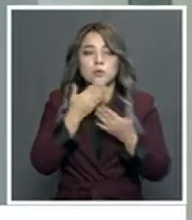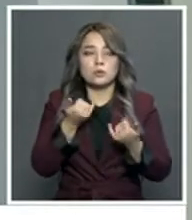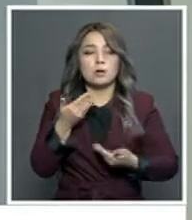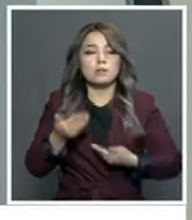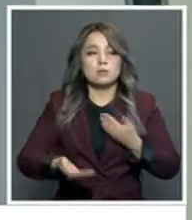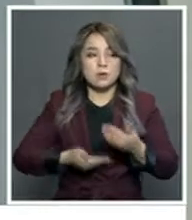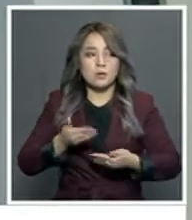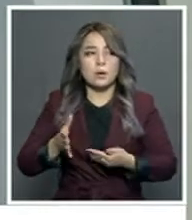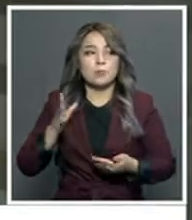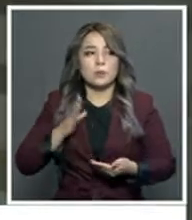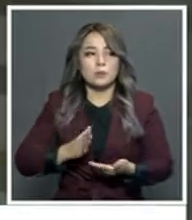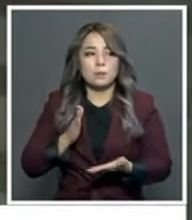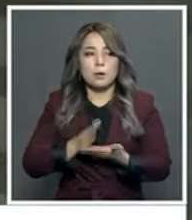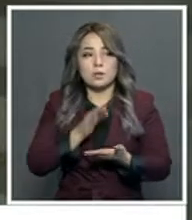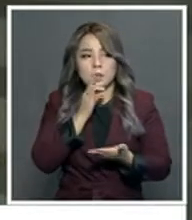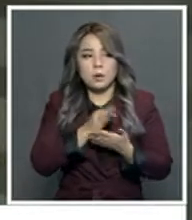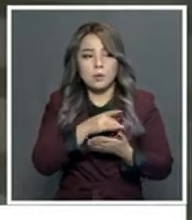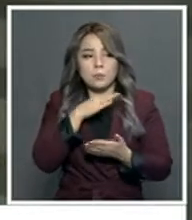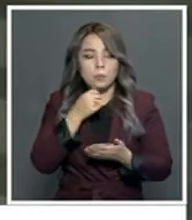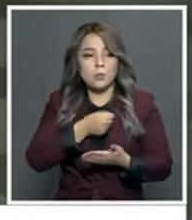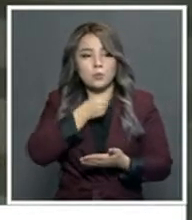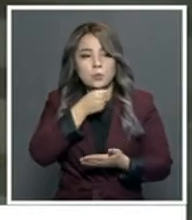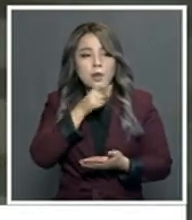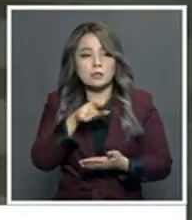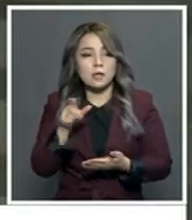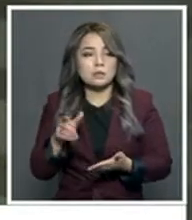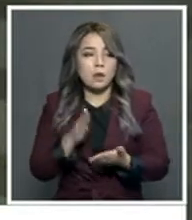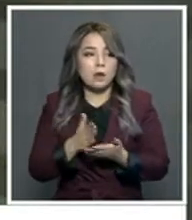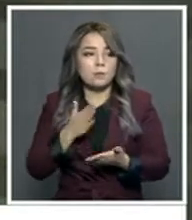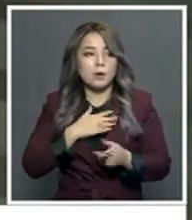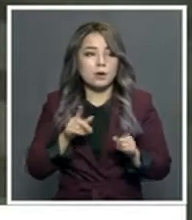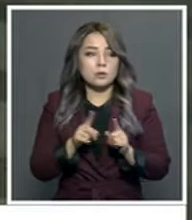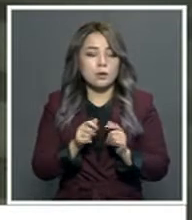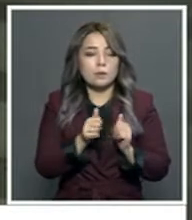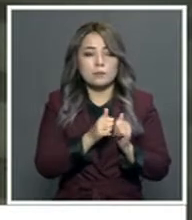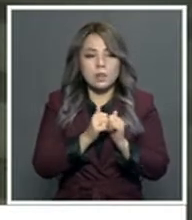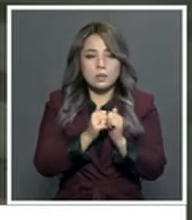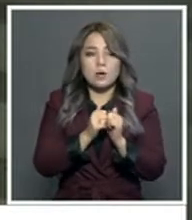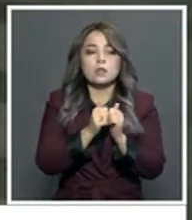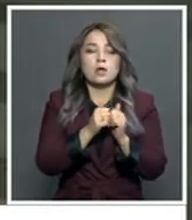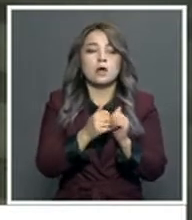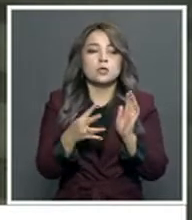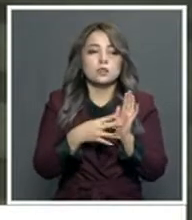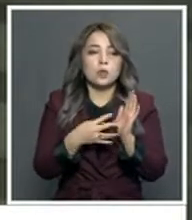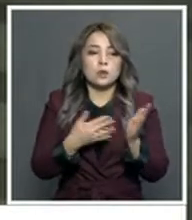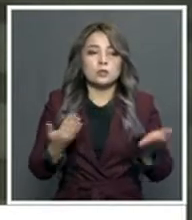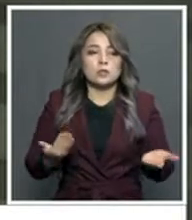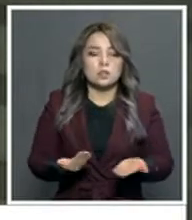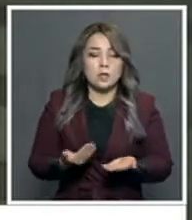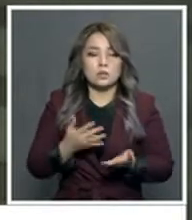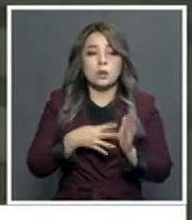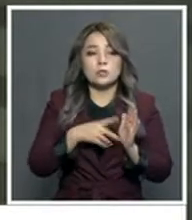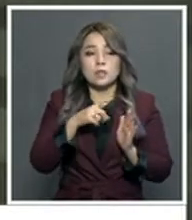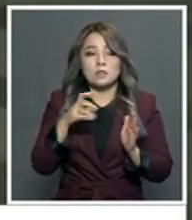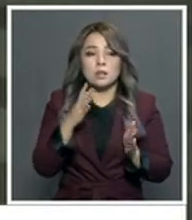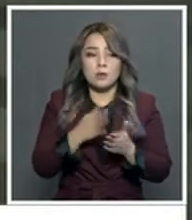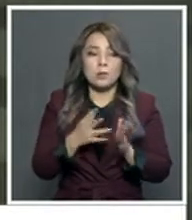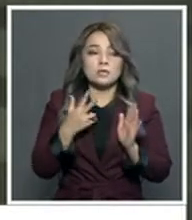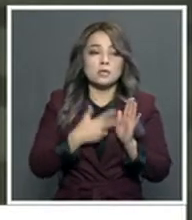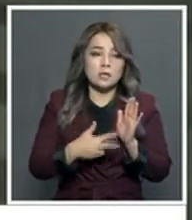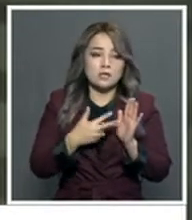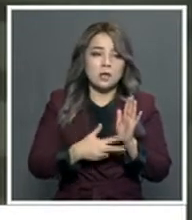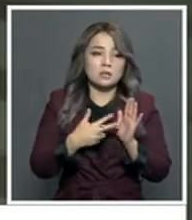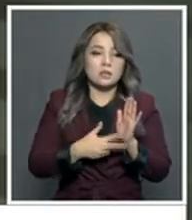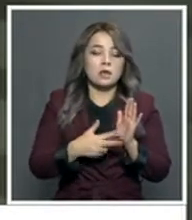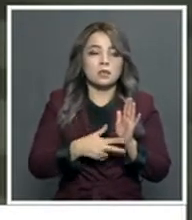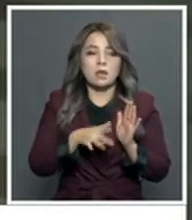жаяу көтерілуге мәжбүр. Көп үлкен кісілер. Менмен бірге қарсы-қарсы 9-шы этажда тұратын үлкен кісі бар, 80-ге келген,